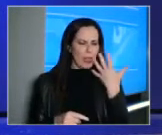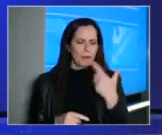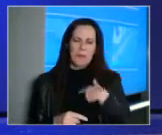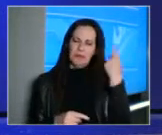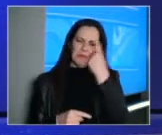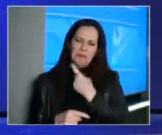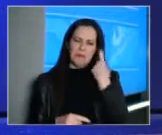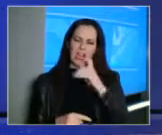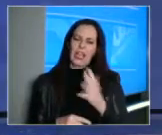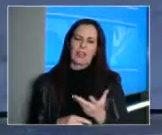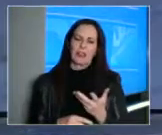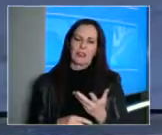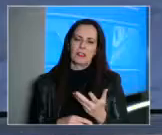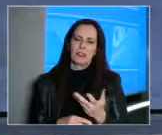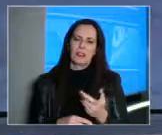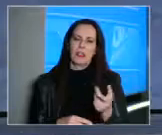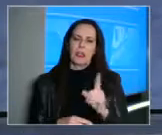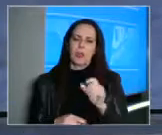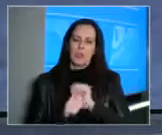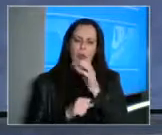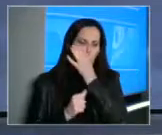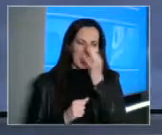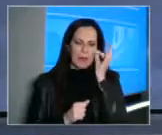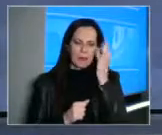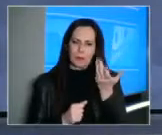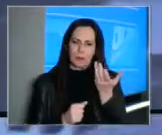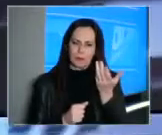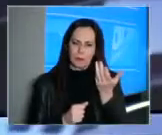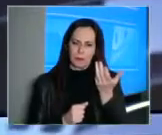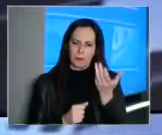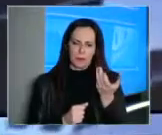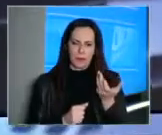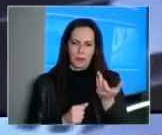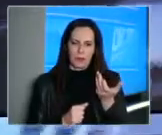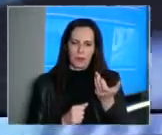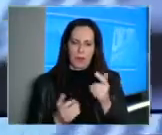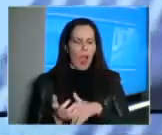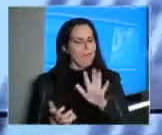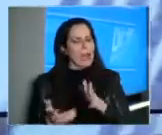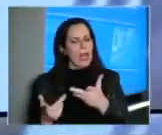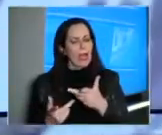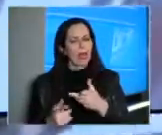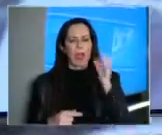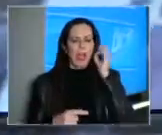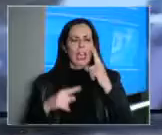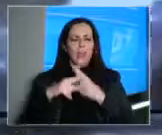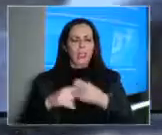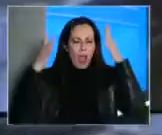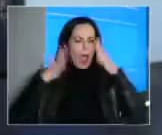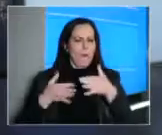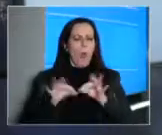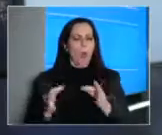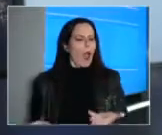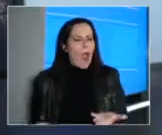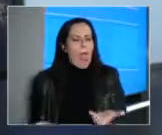תוהה איך מי שמתלונן על החיג'אב מצדיק את מצנפת הראש של נזירה קתולית בצרפת, שהרי זו מדינה קתולית.